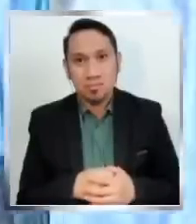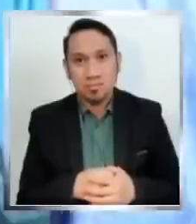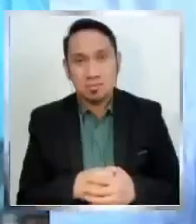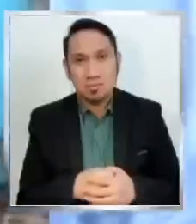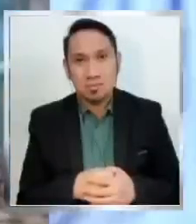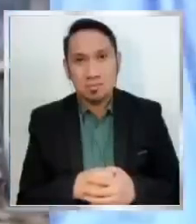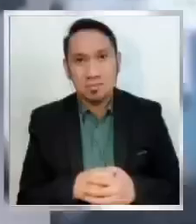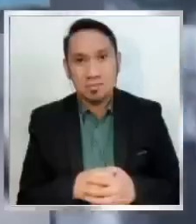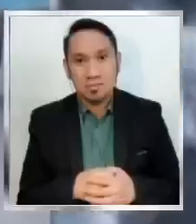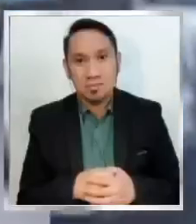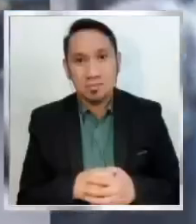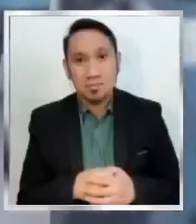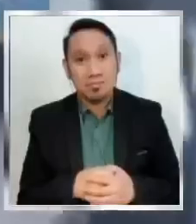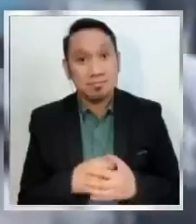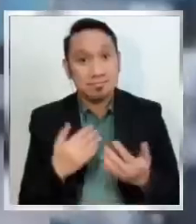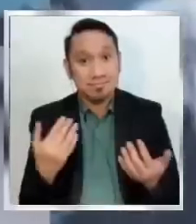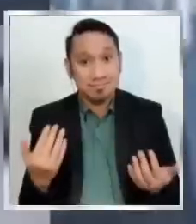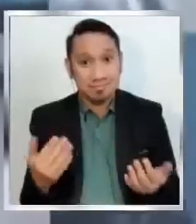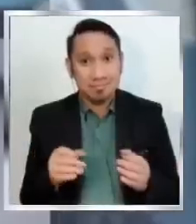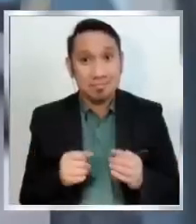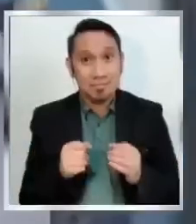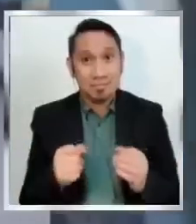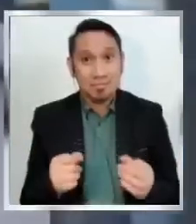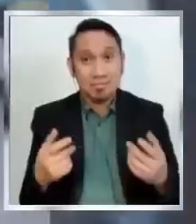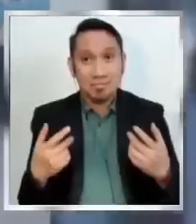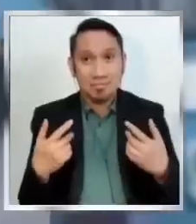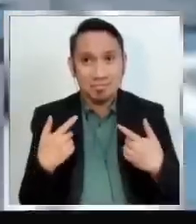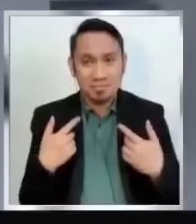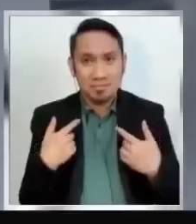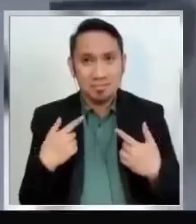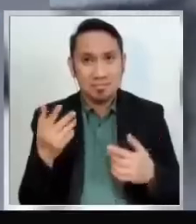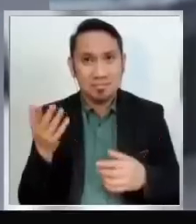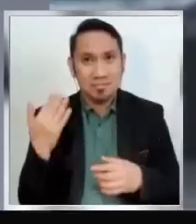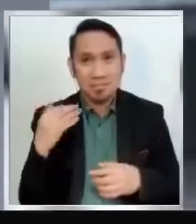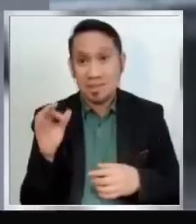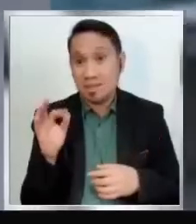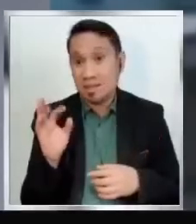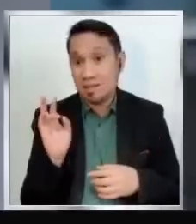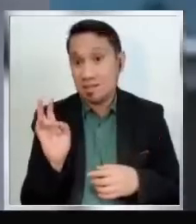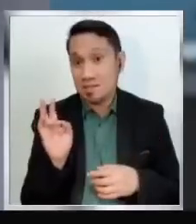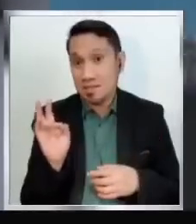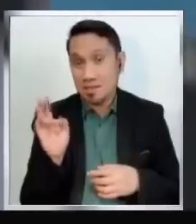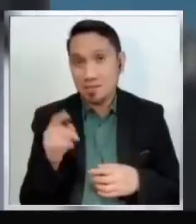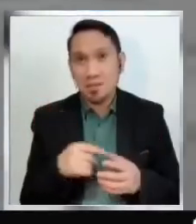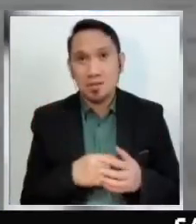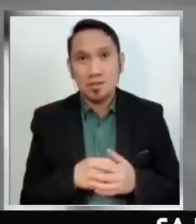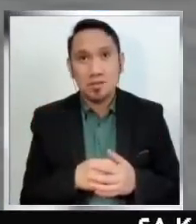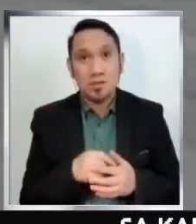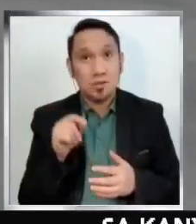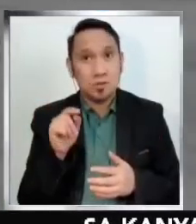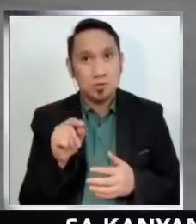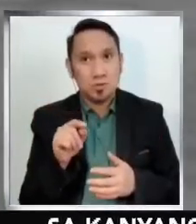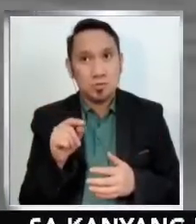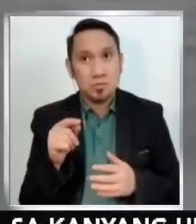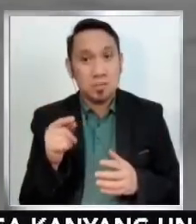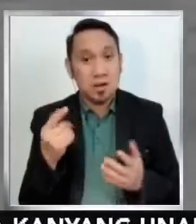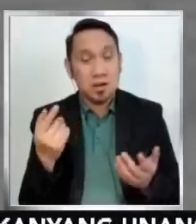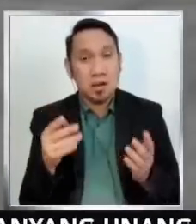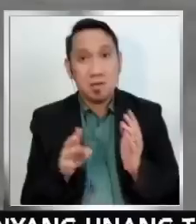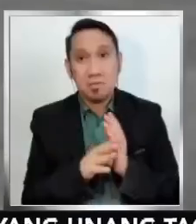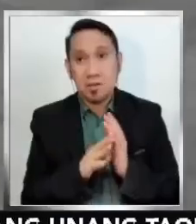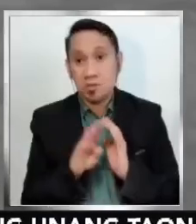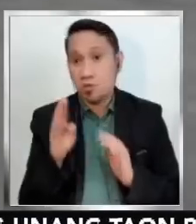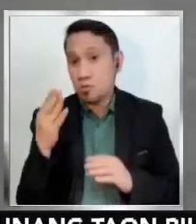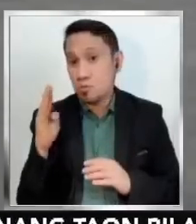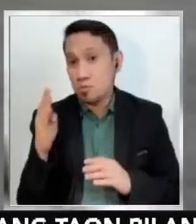Sa ilang kalsada ng Metro Manila, may mga tumatatak noong 1970s bilang mga tanging air-conditioned bus. Mga asul na bus na may